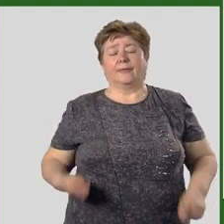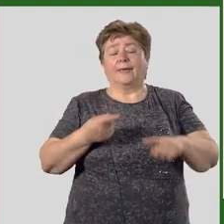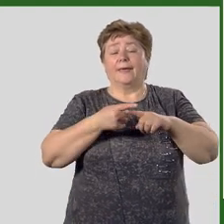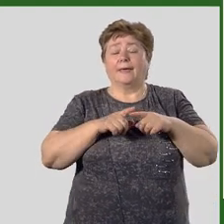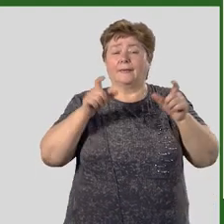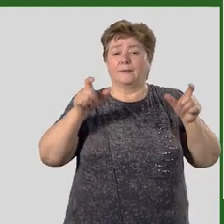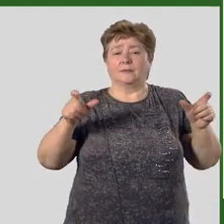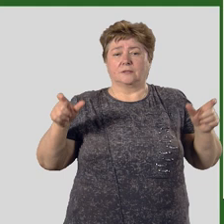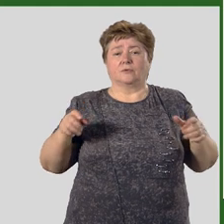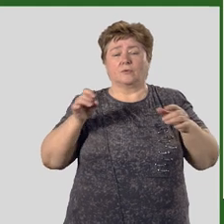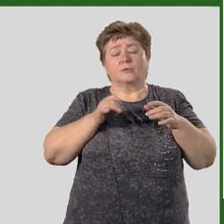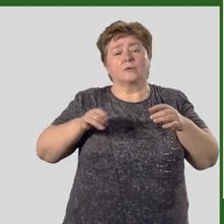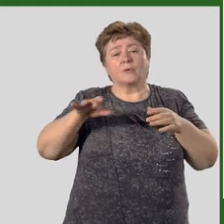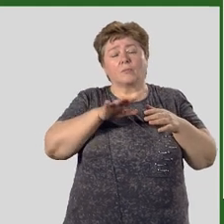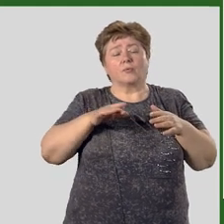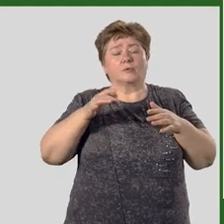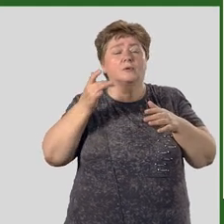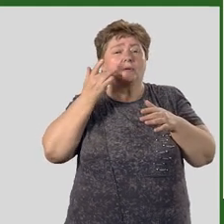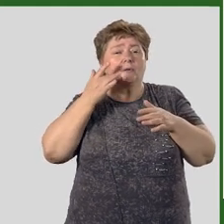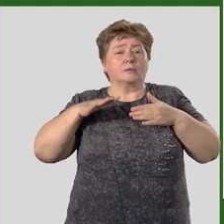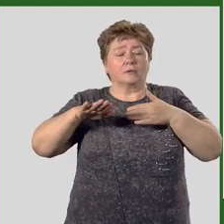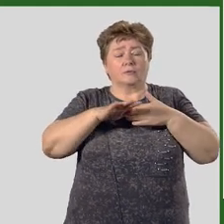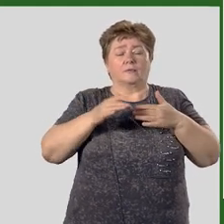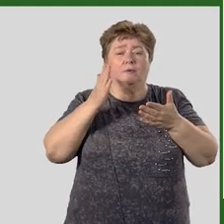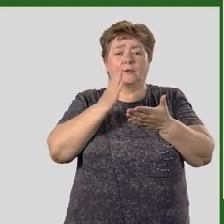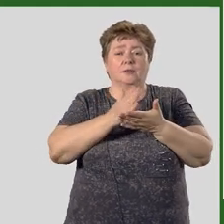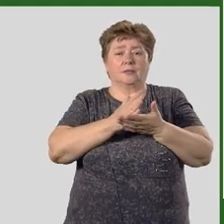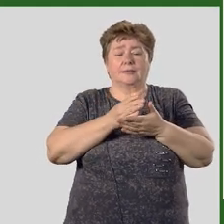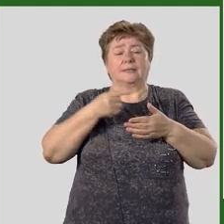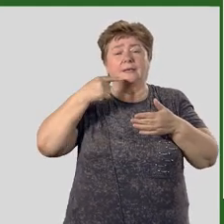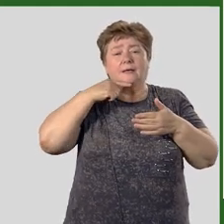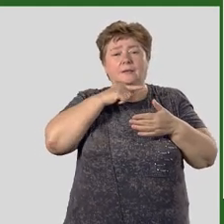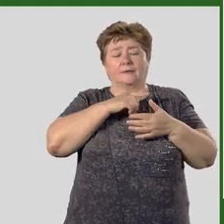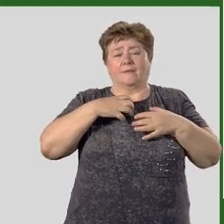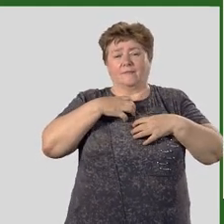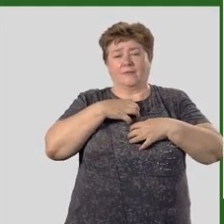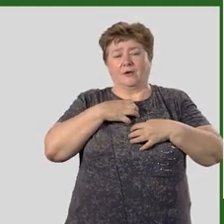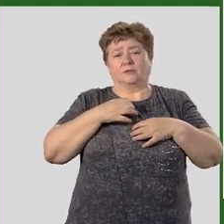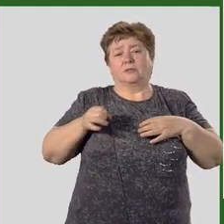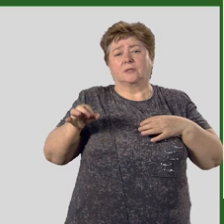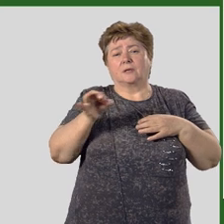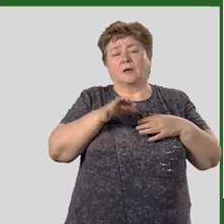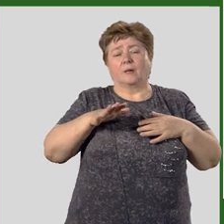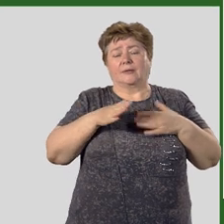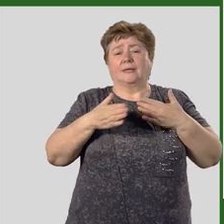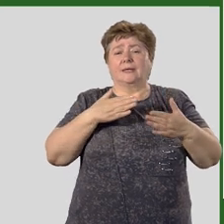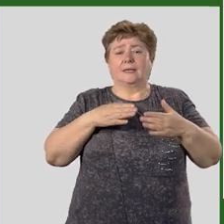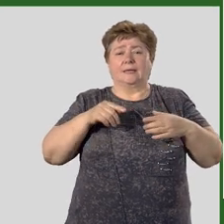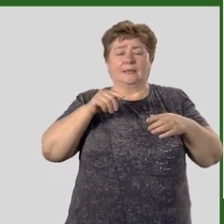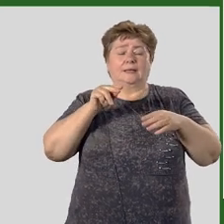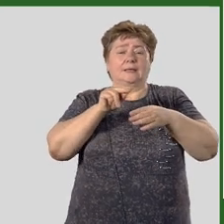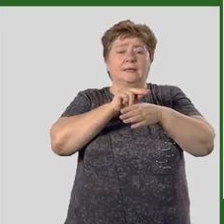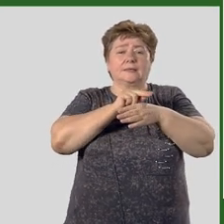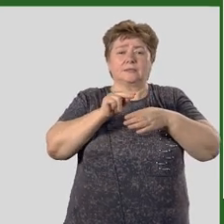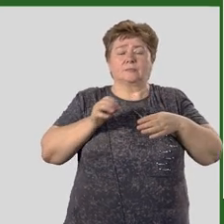Это населенный пункт, на территории которого расположены экономически важные объекты или